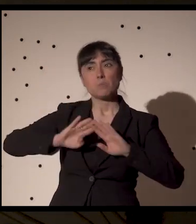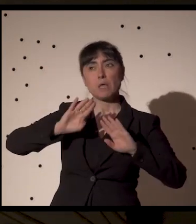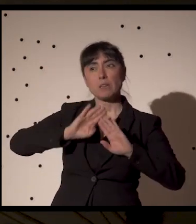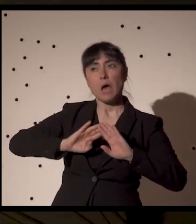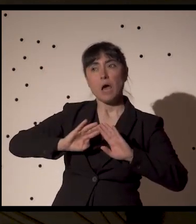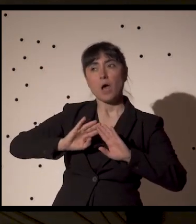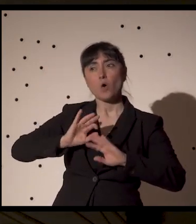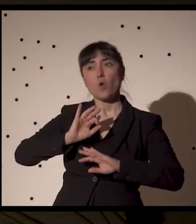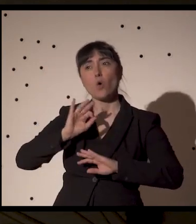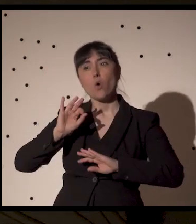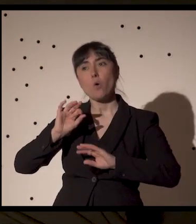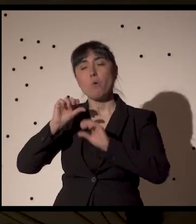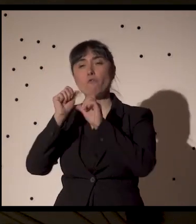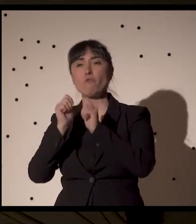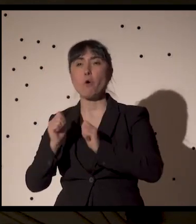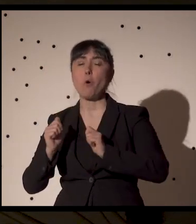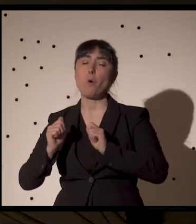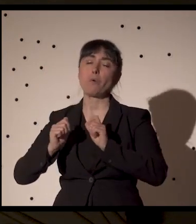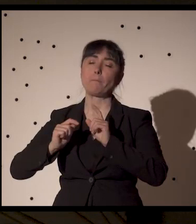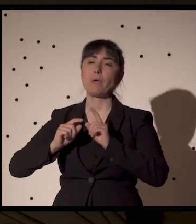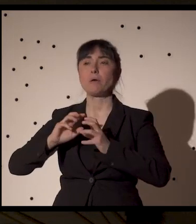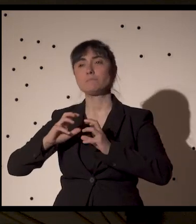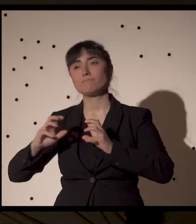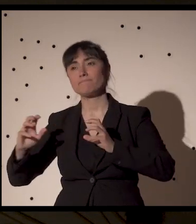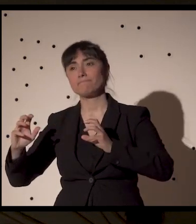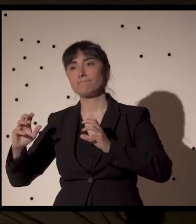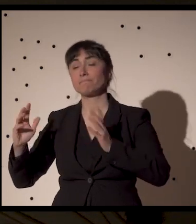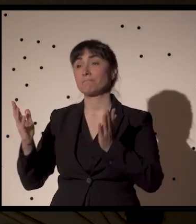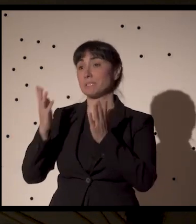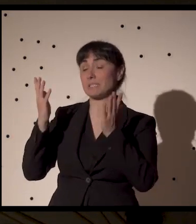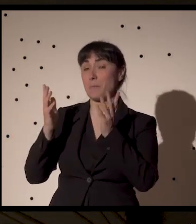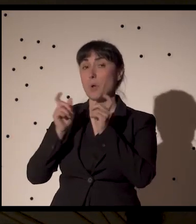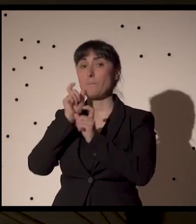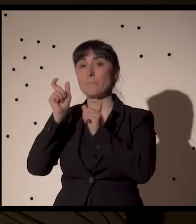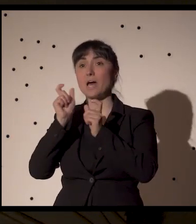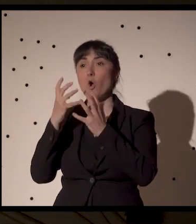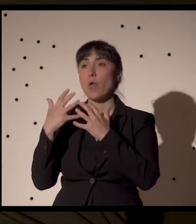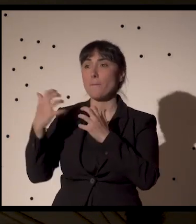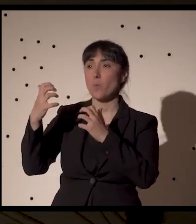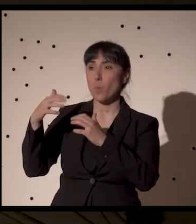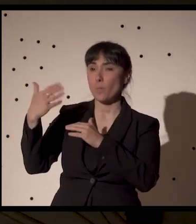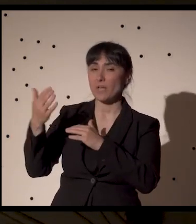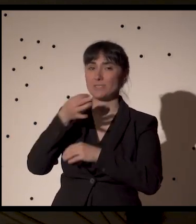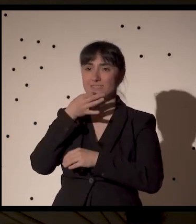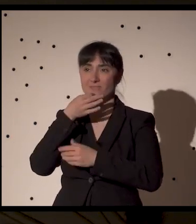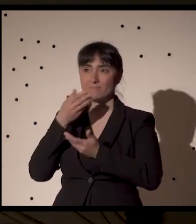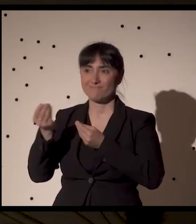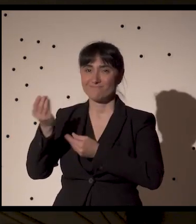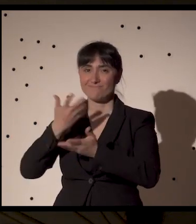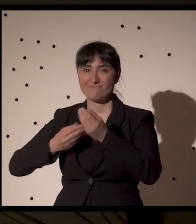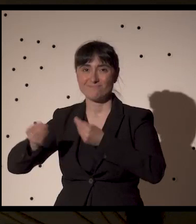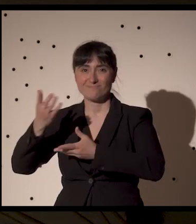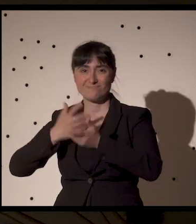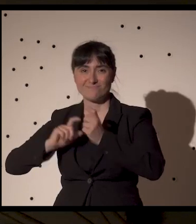svariati formati che sono parole in pubblico quindi tra gli incontri con il pubblico i performance